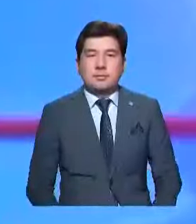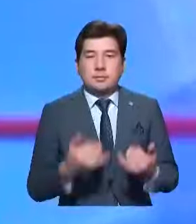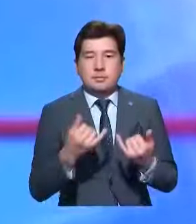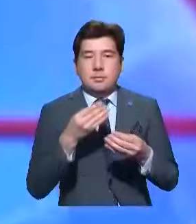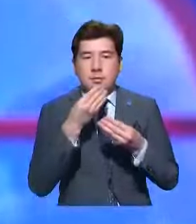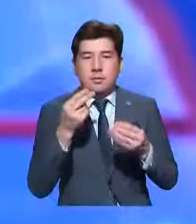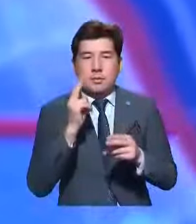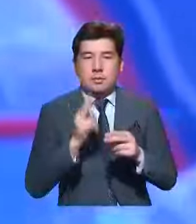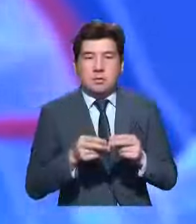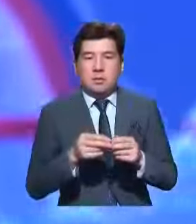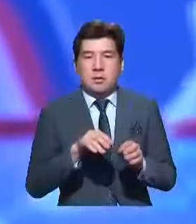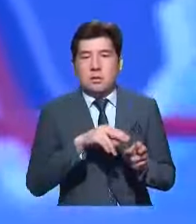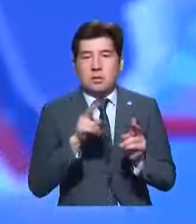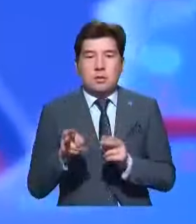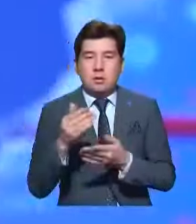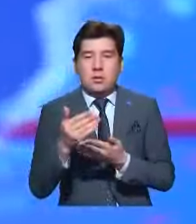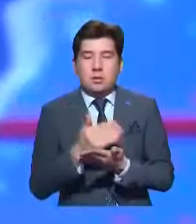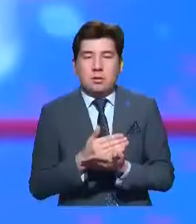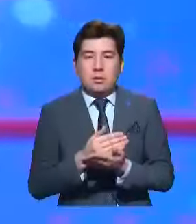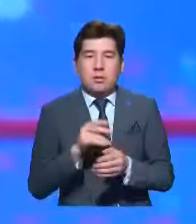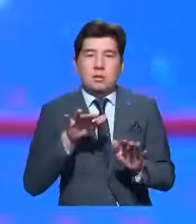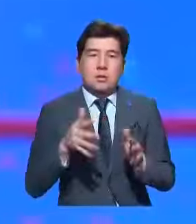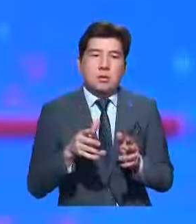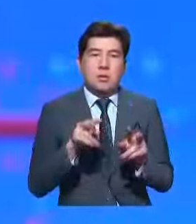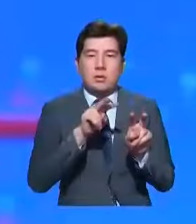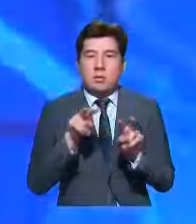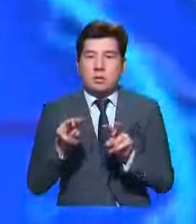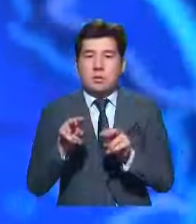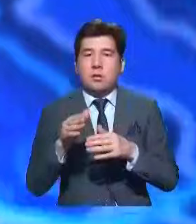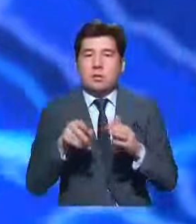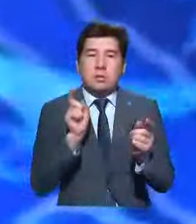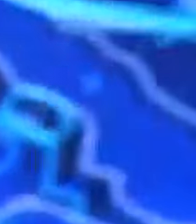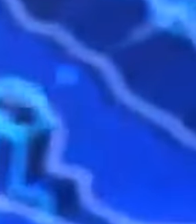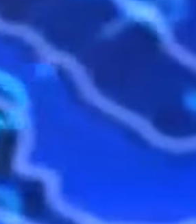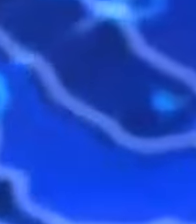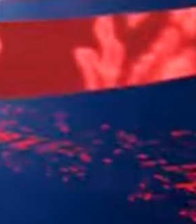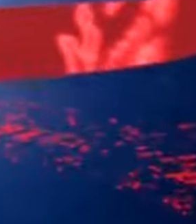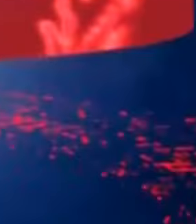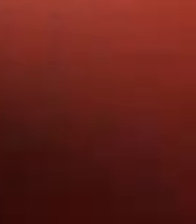меня все. Мы будем следить за развитием событий в мире. До встречи через неделю.